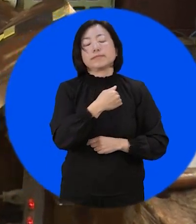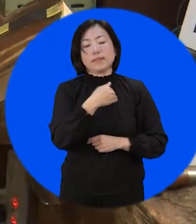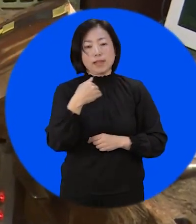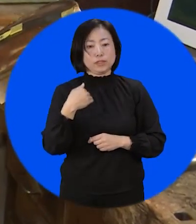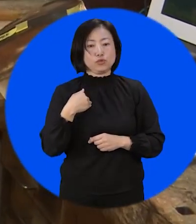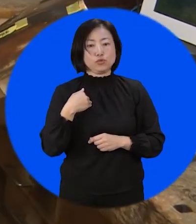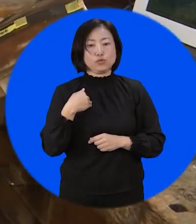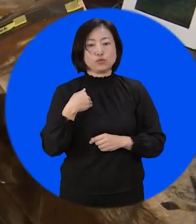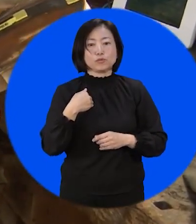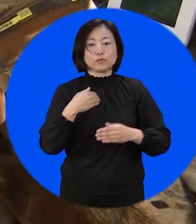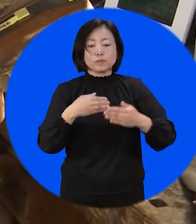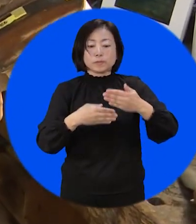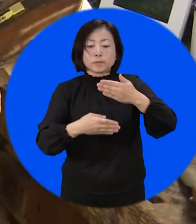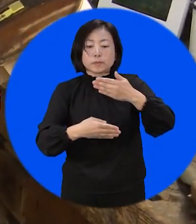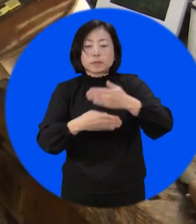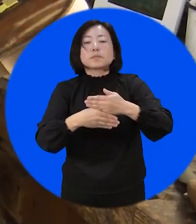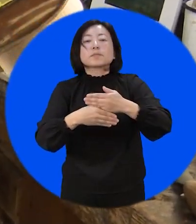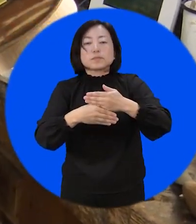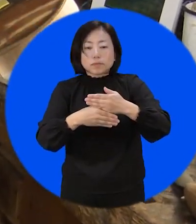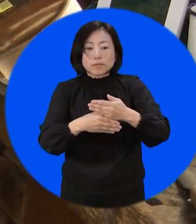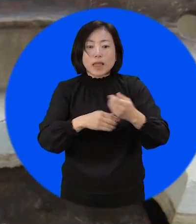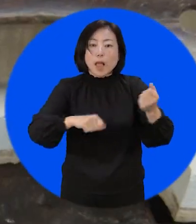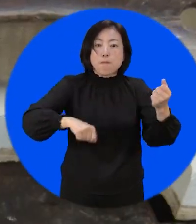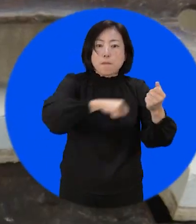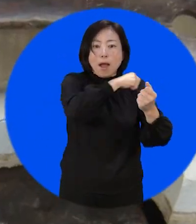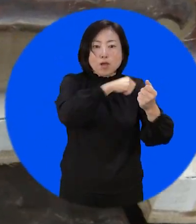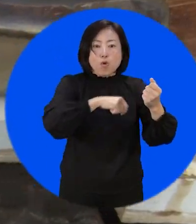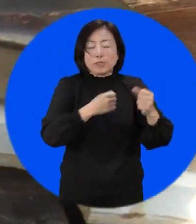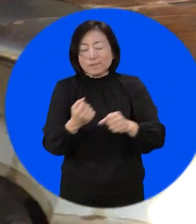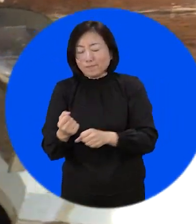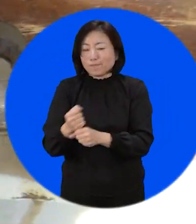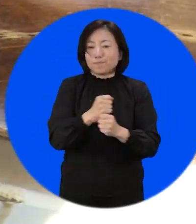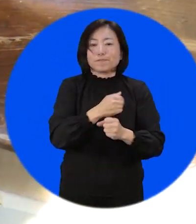して一つのバイオリンできます。